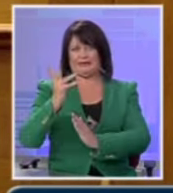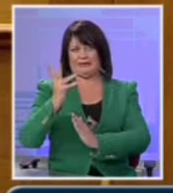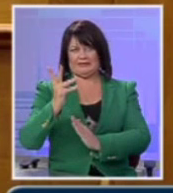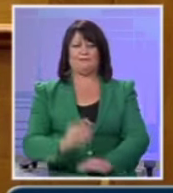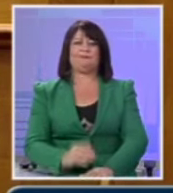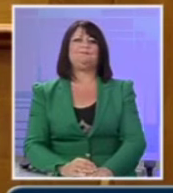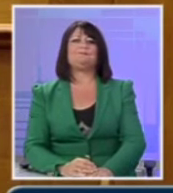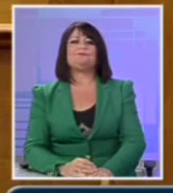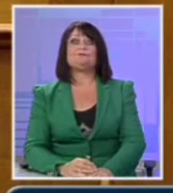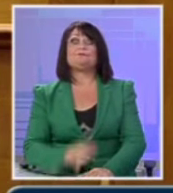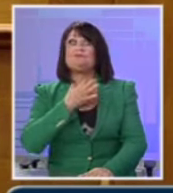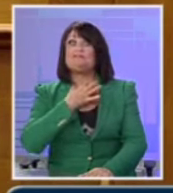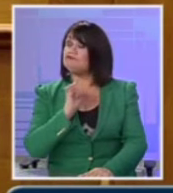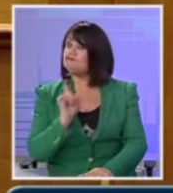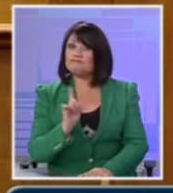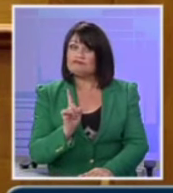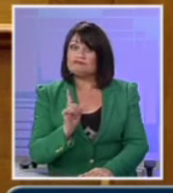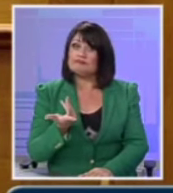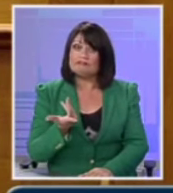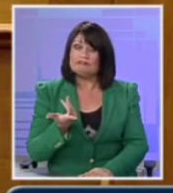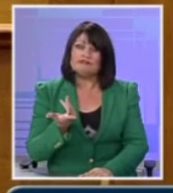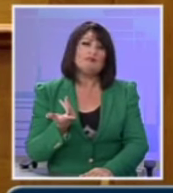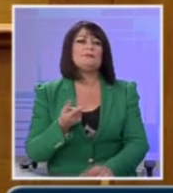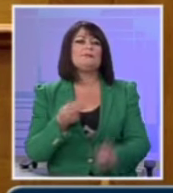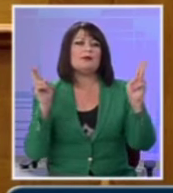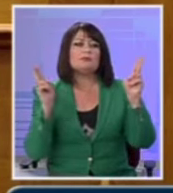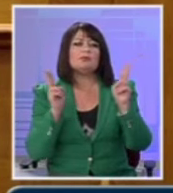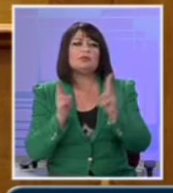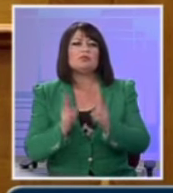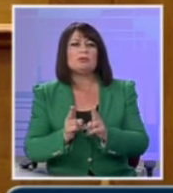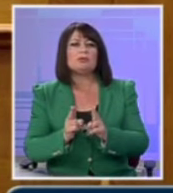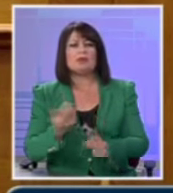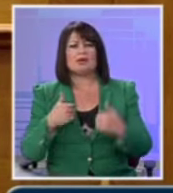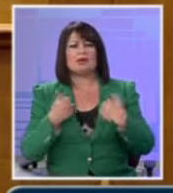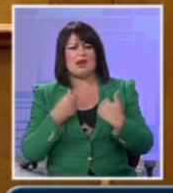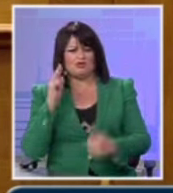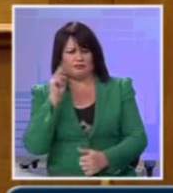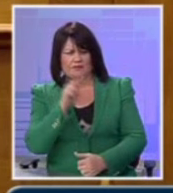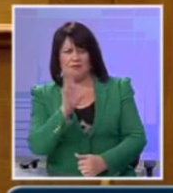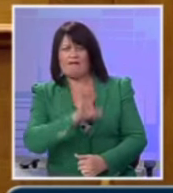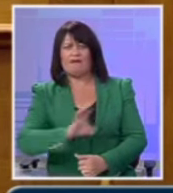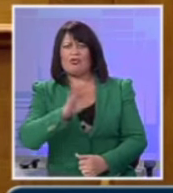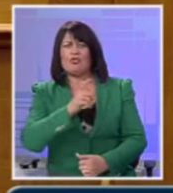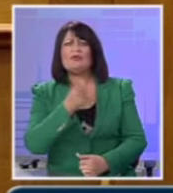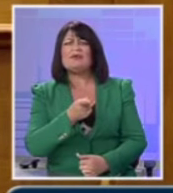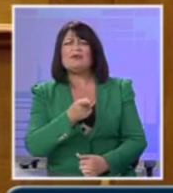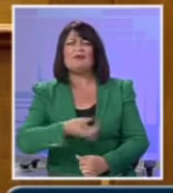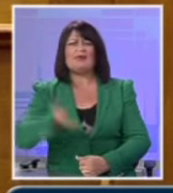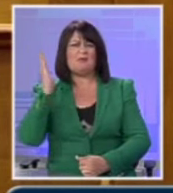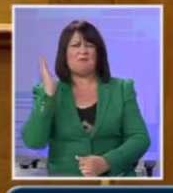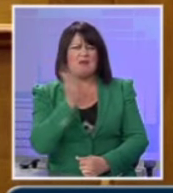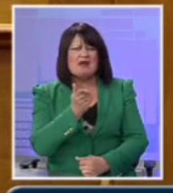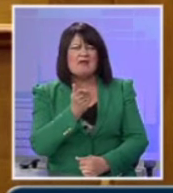Αυτό που δεν χρειάζεται είναι να περιορίζεται αυτό που βλέπει ο νέος άνθρωπος από την Ευρώπη στις ποινές,